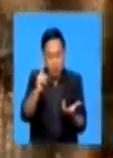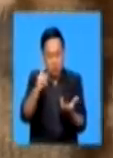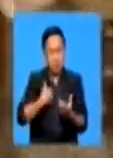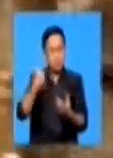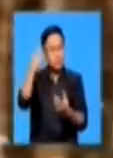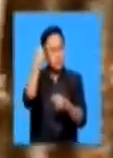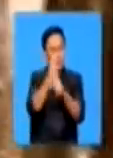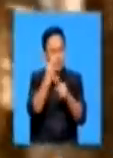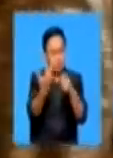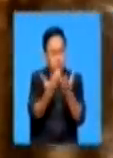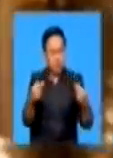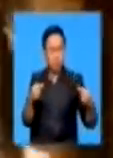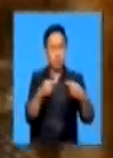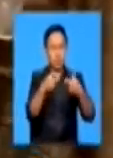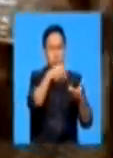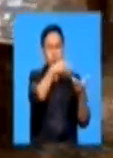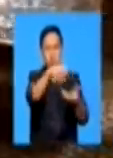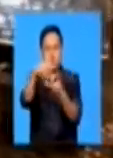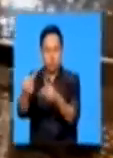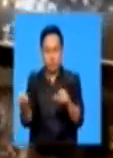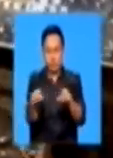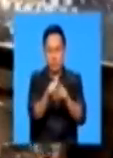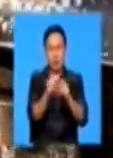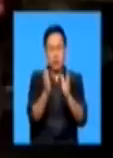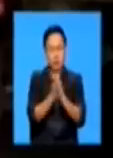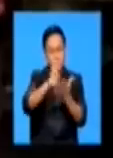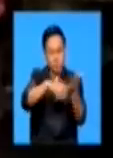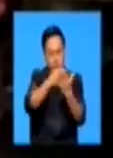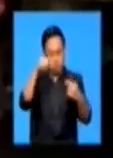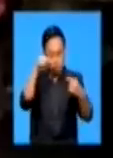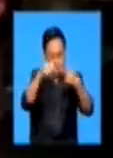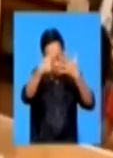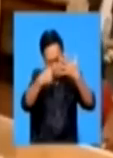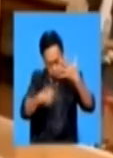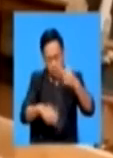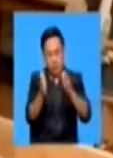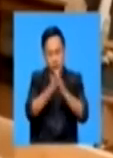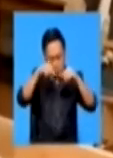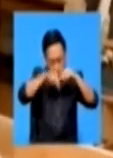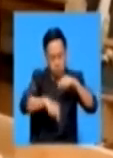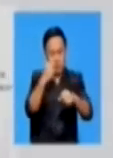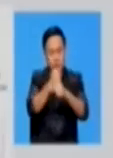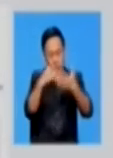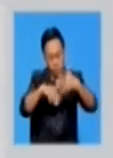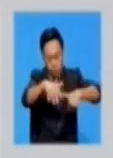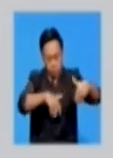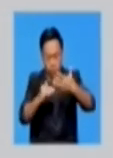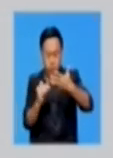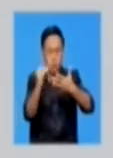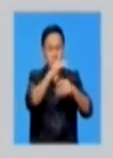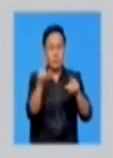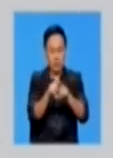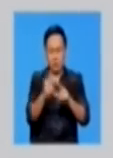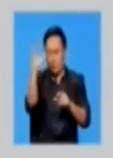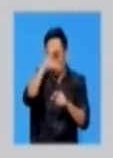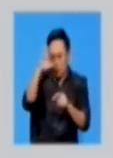ออกและมีการกำหนดกลยุทธ์เชิงลึกลงถึงในระดับเมืองมุ่งในการเจาะตลาดใหม่ๆเจาะกลุ่มตลาดเฉพาะนะครับและ